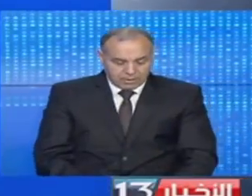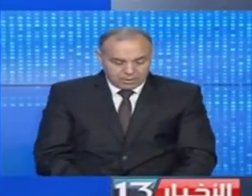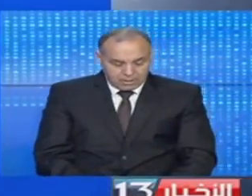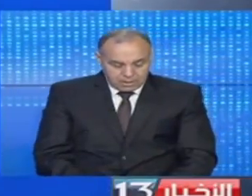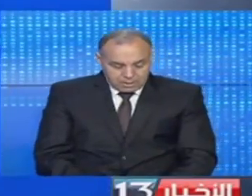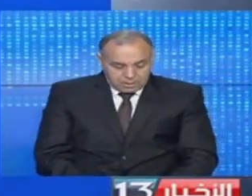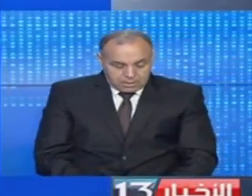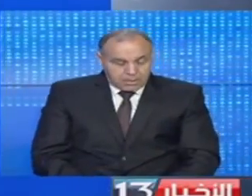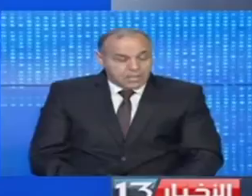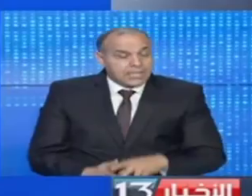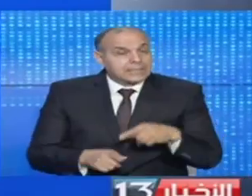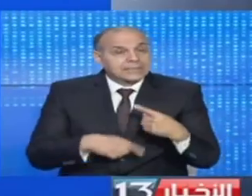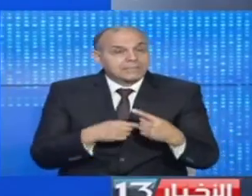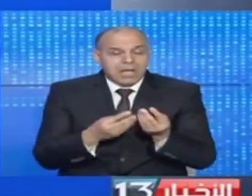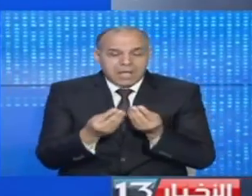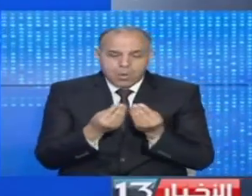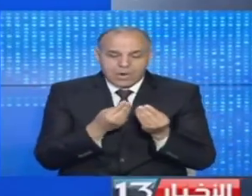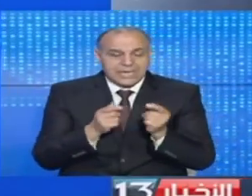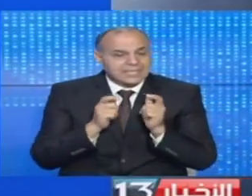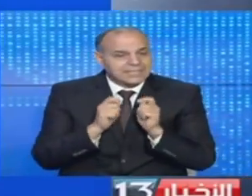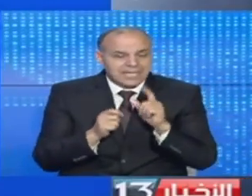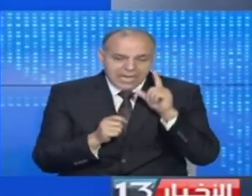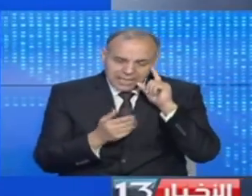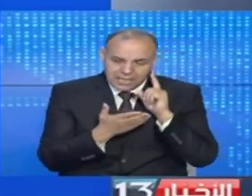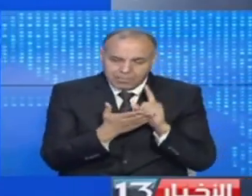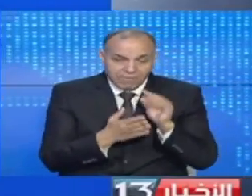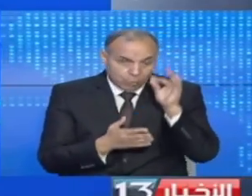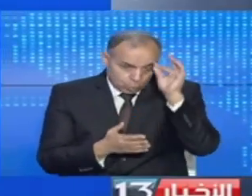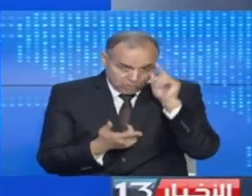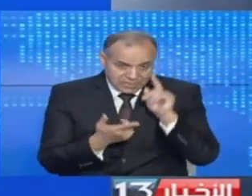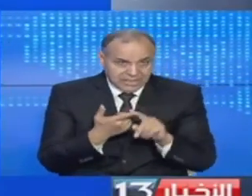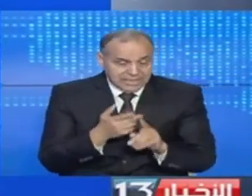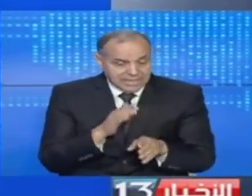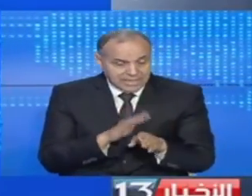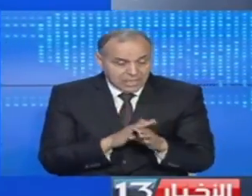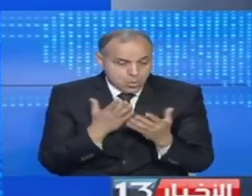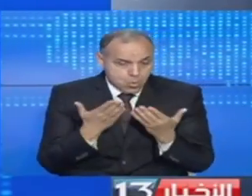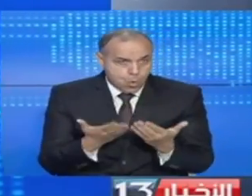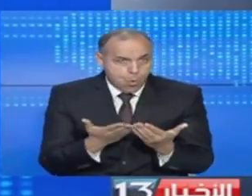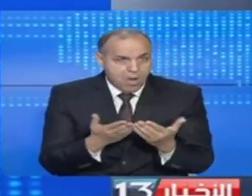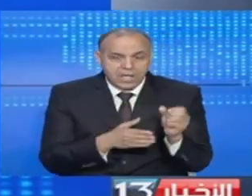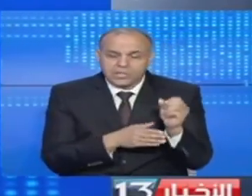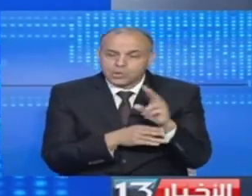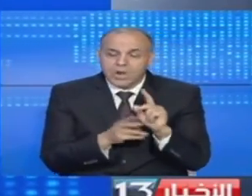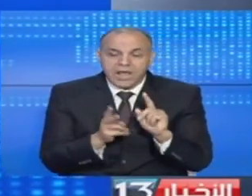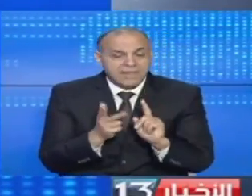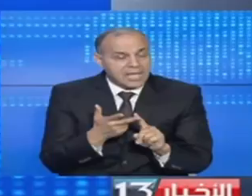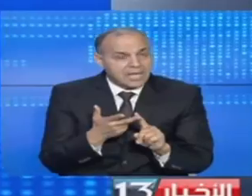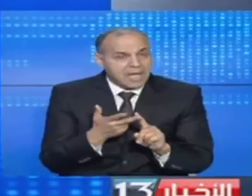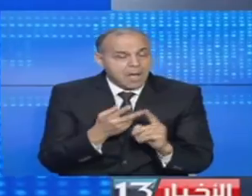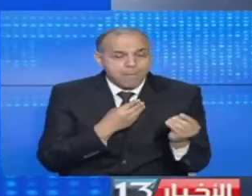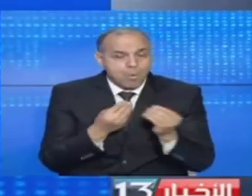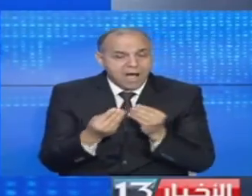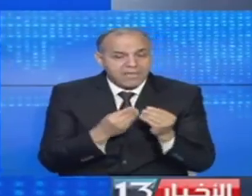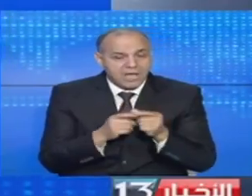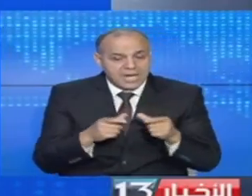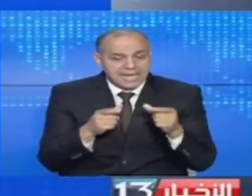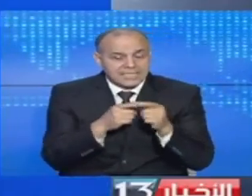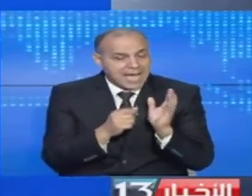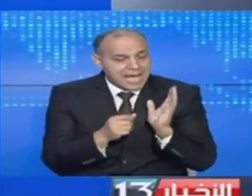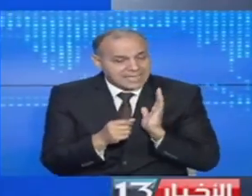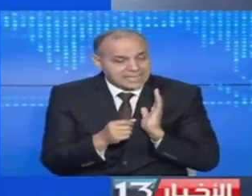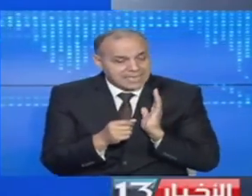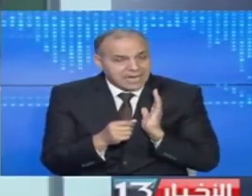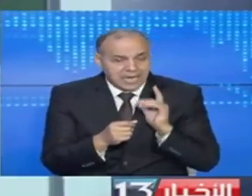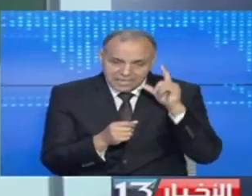وبالتزامن مع الحوار السياسيه الليبيه في تونس تنطلق اليوم جوله سادسه من مباحثات اللجنه العسكريه